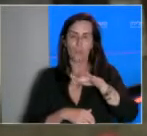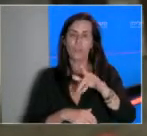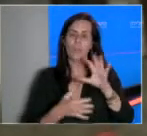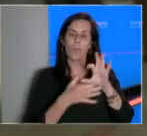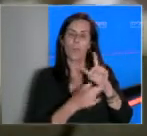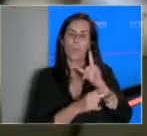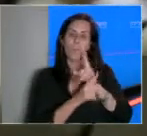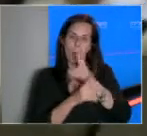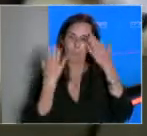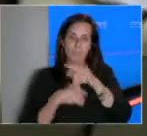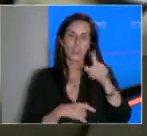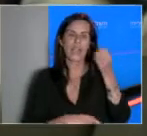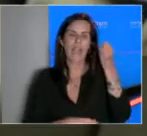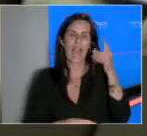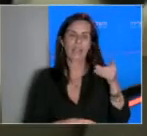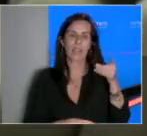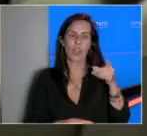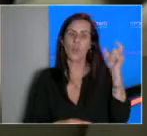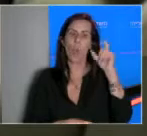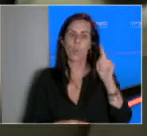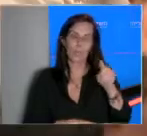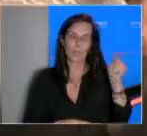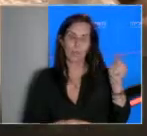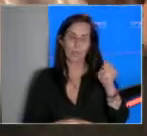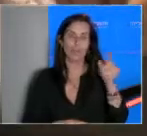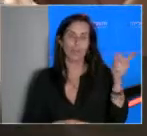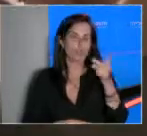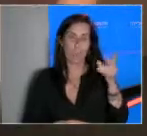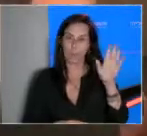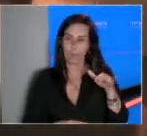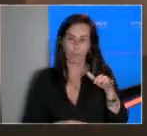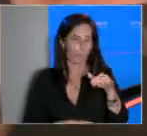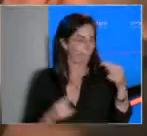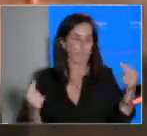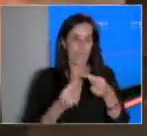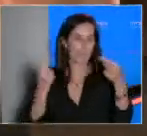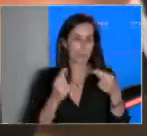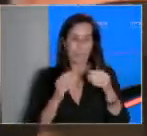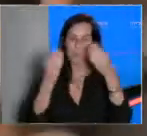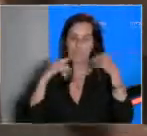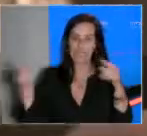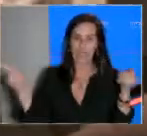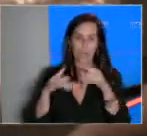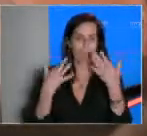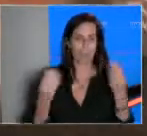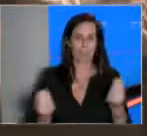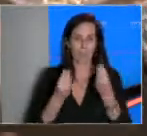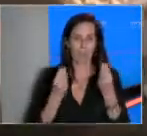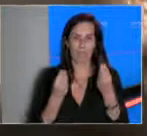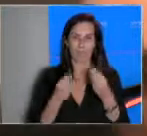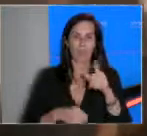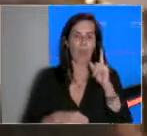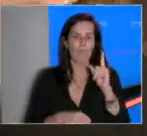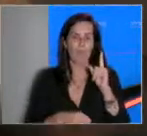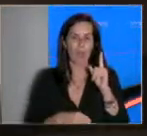חזית ממולה קטרית-טורקית, שהיא אגב מתעמתת עם מצרים בכמה חזיתות,